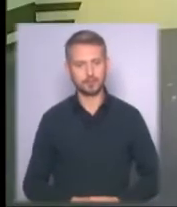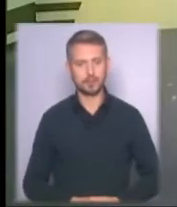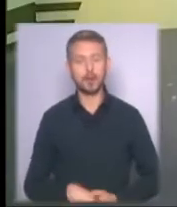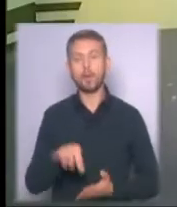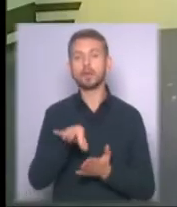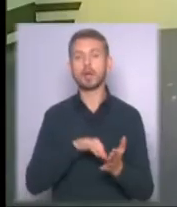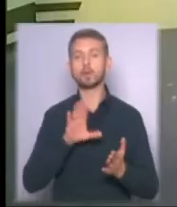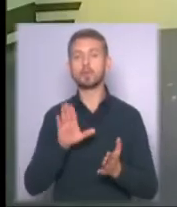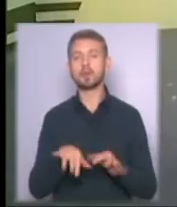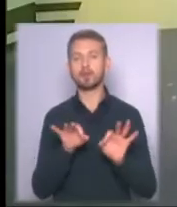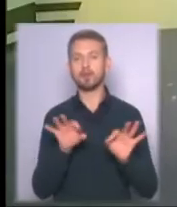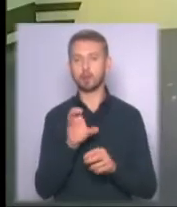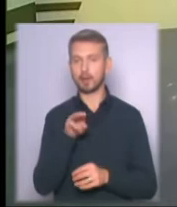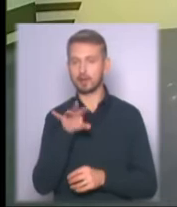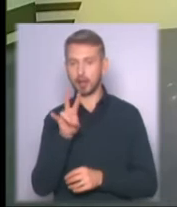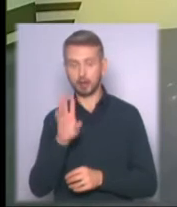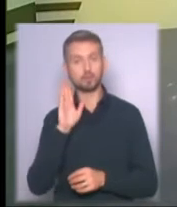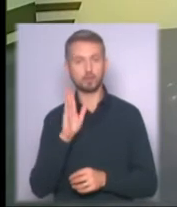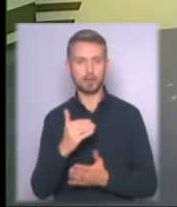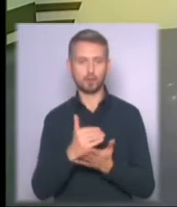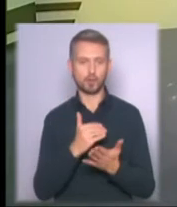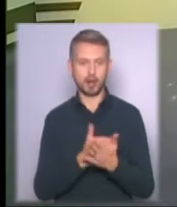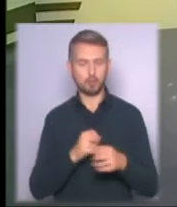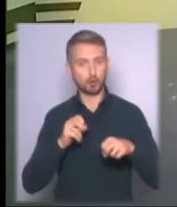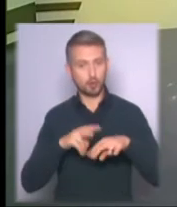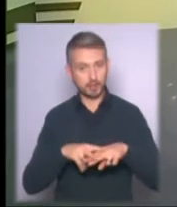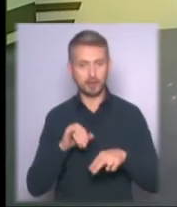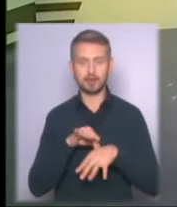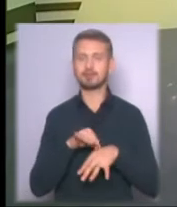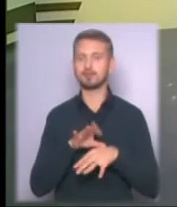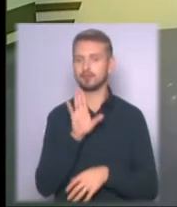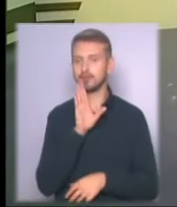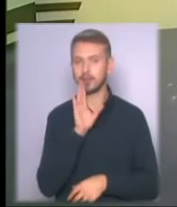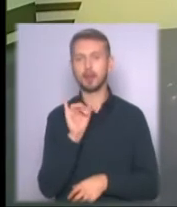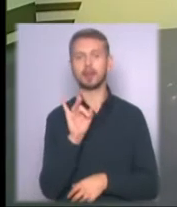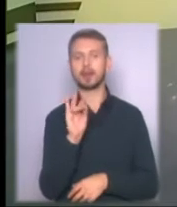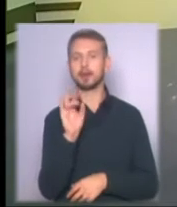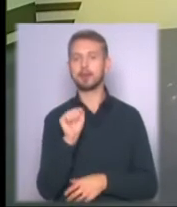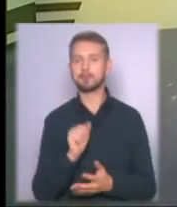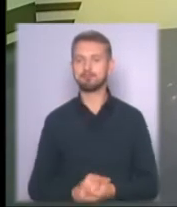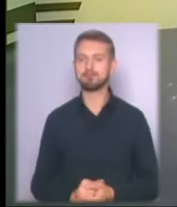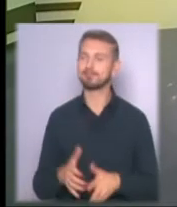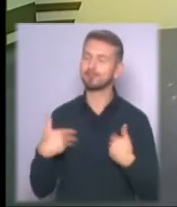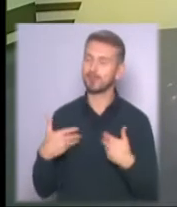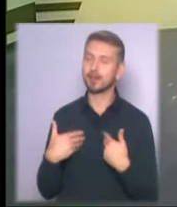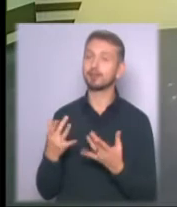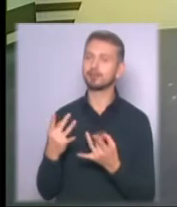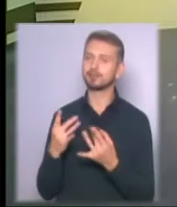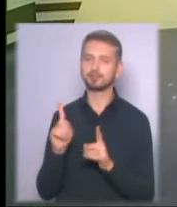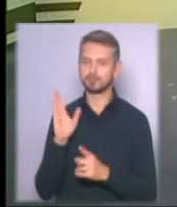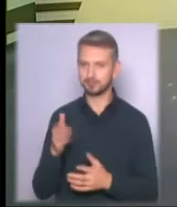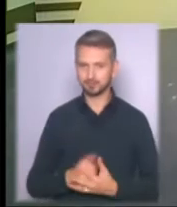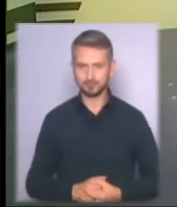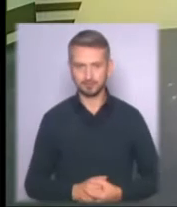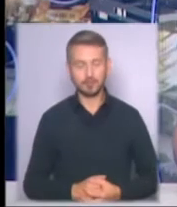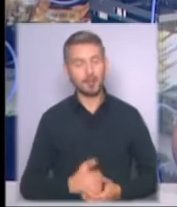Одразу після випуску СТН в ефірі телеканалу «Київ» зустрічаєте Ірину Главацьку та програму «Столиця». Вітаю, Ірино, тобі слово.